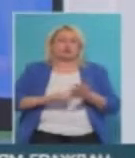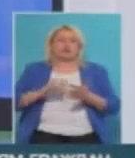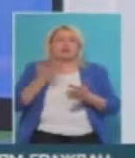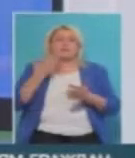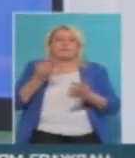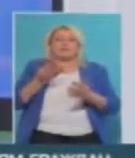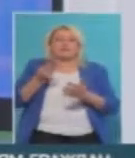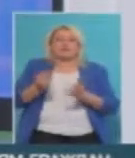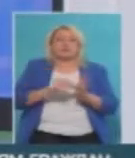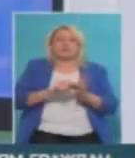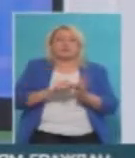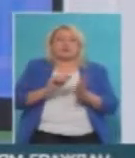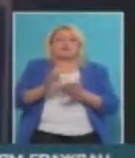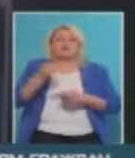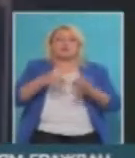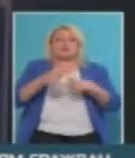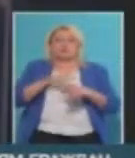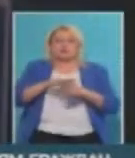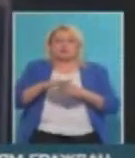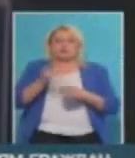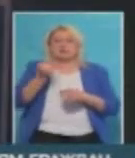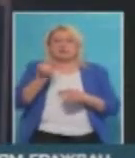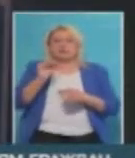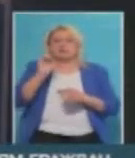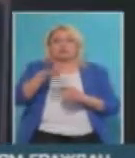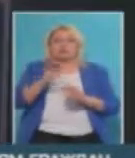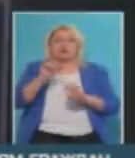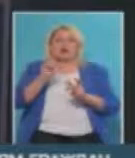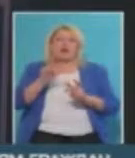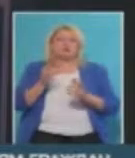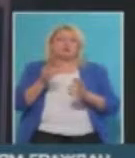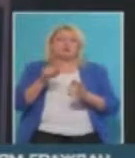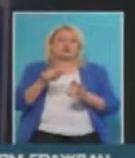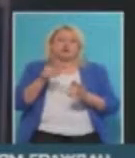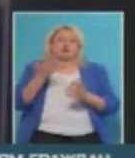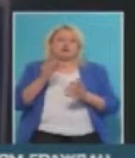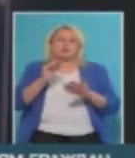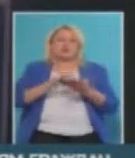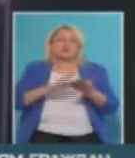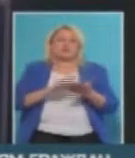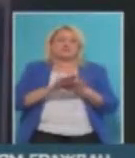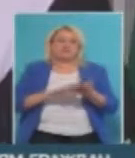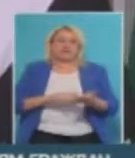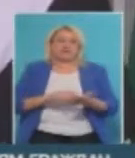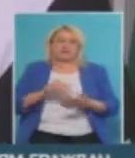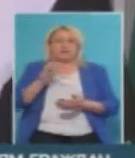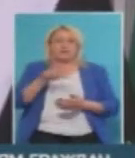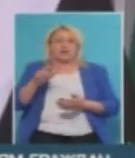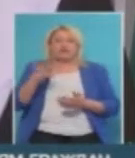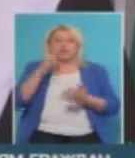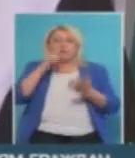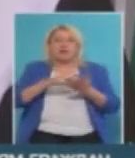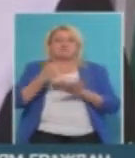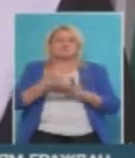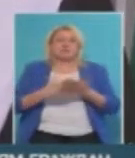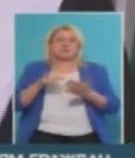выплате пенсионных накоплений, вернут полностью. Деньги упадут на банковский счет получателя, который указывается в заявлении. Граждане, что попали в